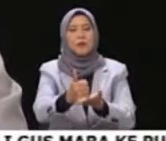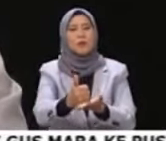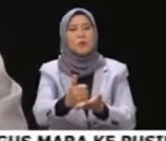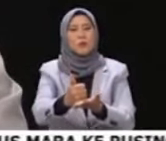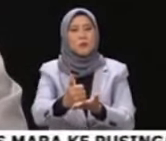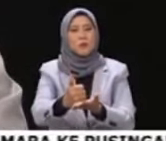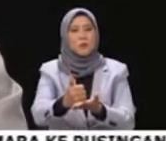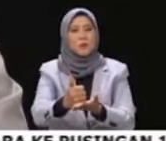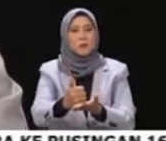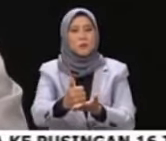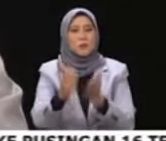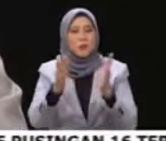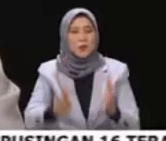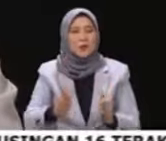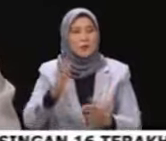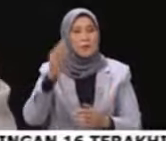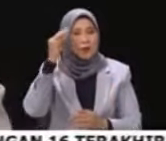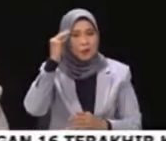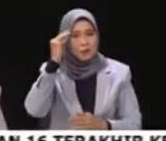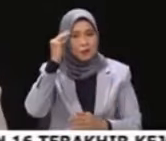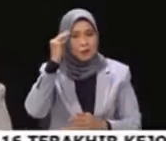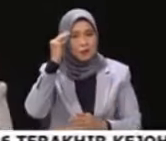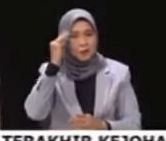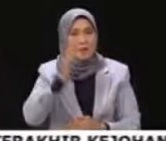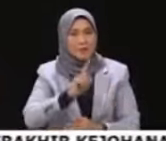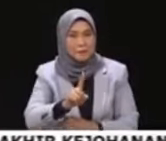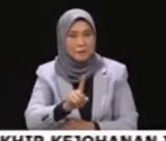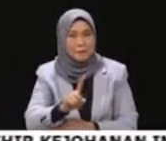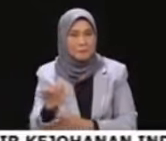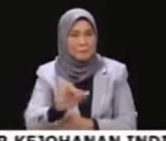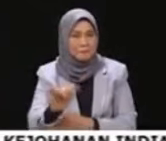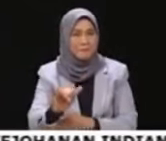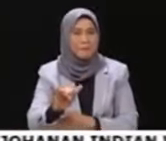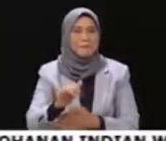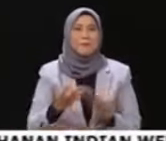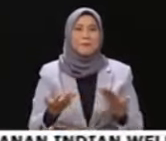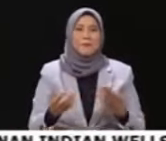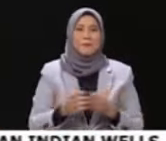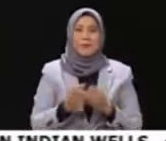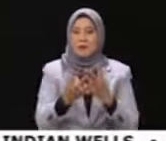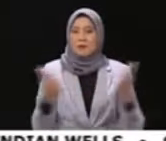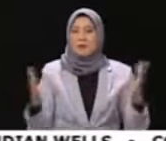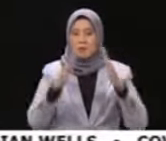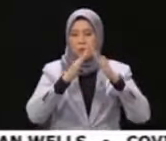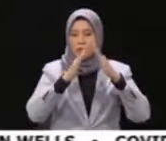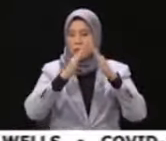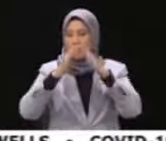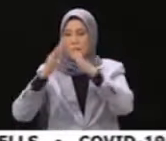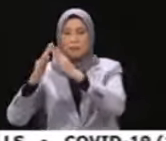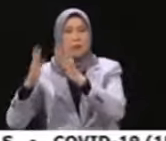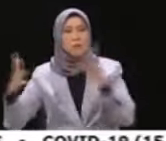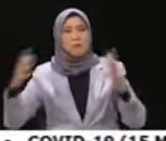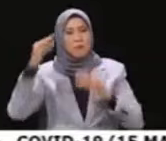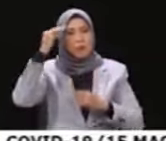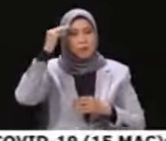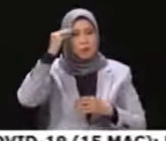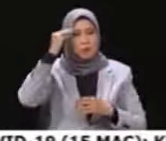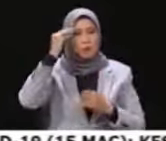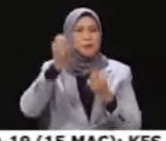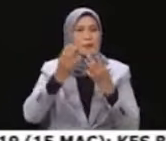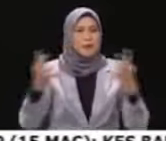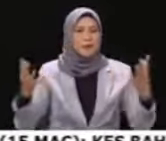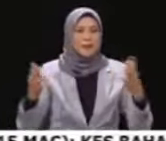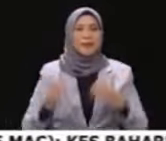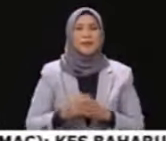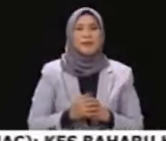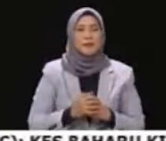apa Melayu Islam. Yang pertama kerana kebetulan orang Melayu ni ramai. Nampaklah ramainya kan. Yang keduanya kebetulan